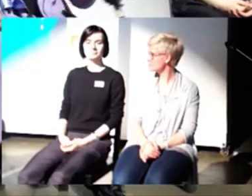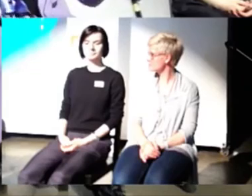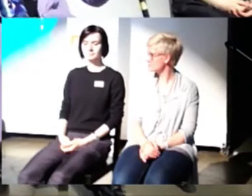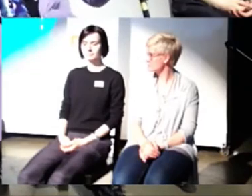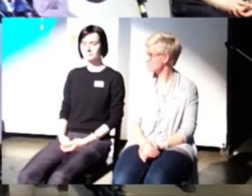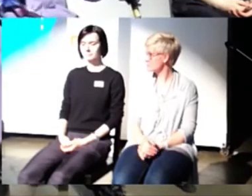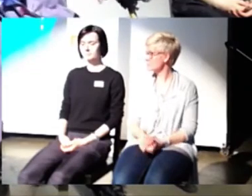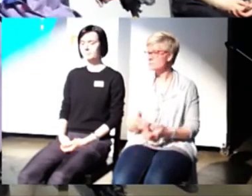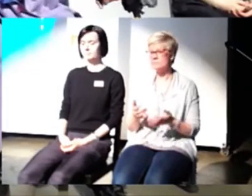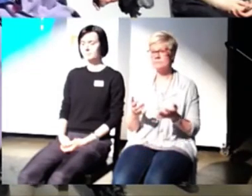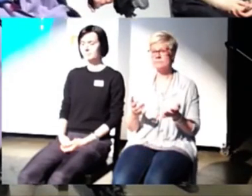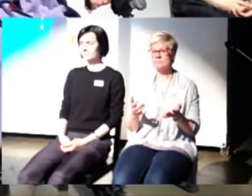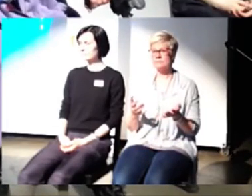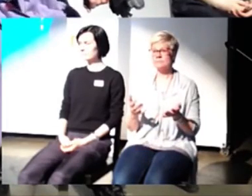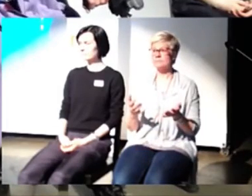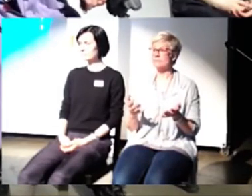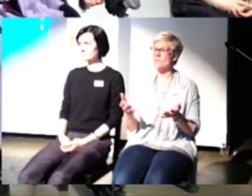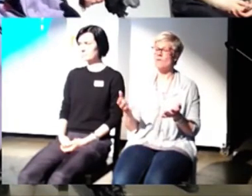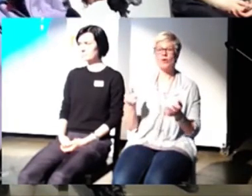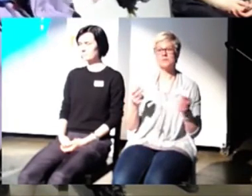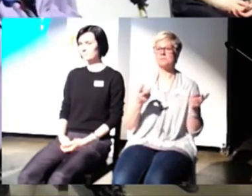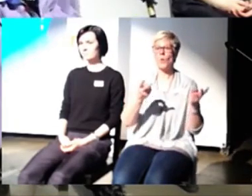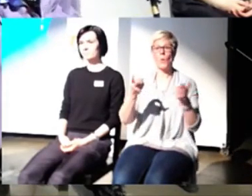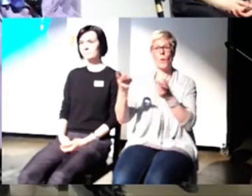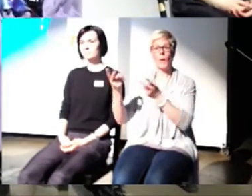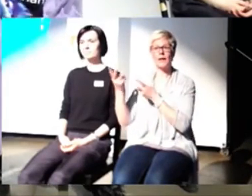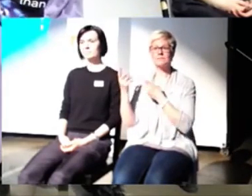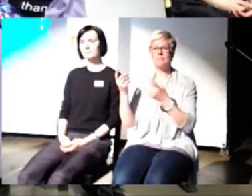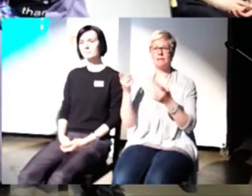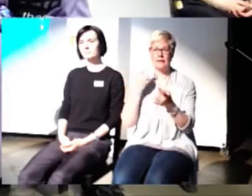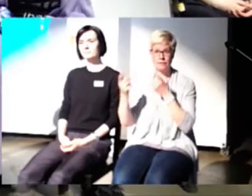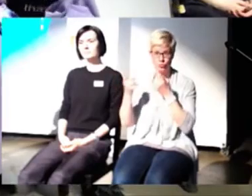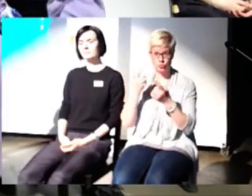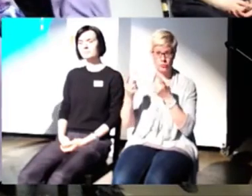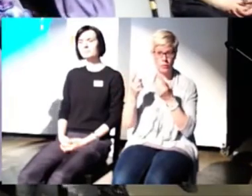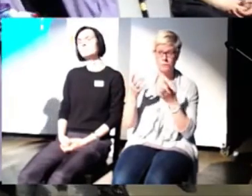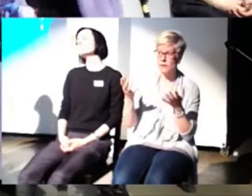Mehän voidaan sellaista yleisempää keskustelua vielä tässä viritellä